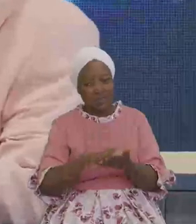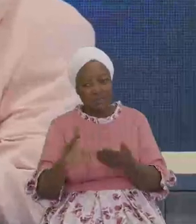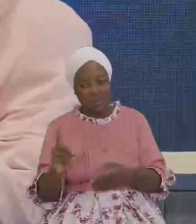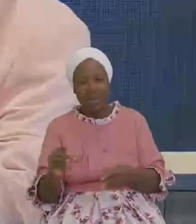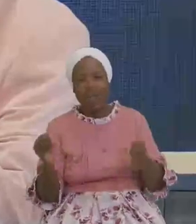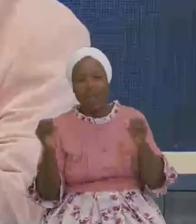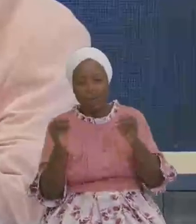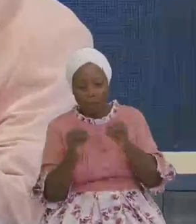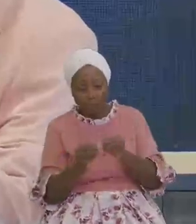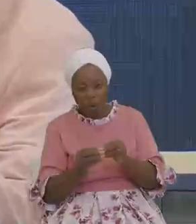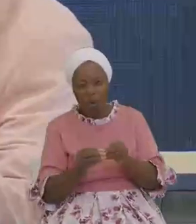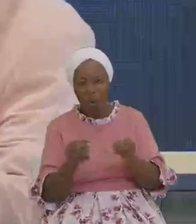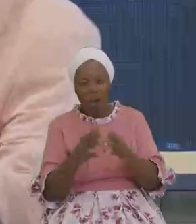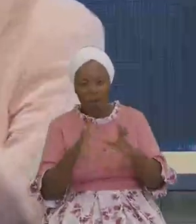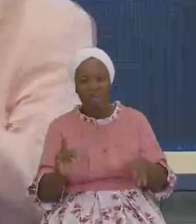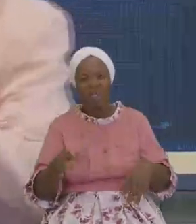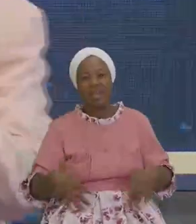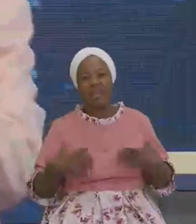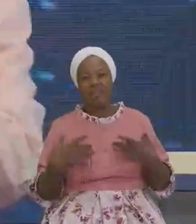Nous sommes également sanctifiés.